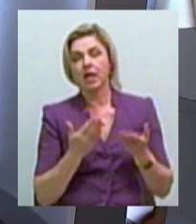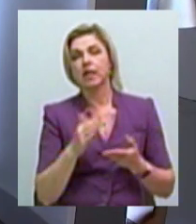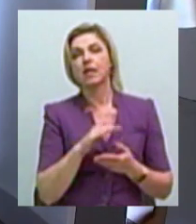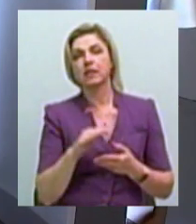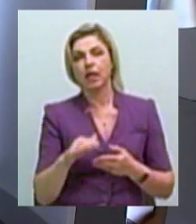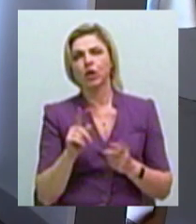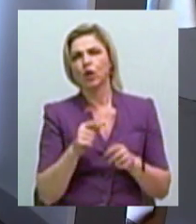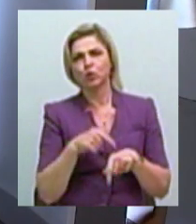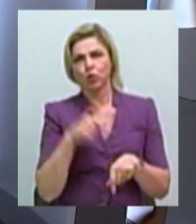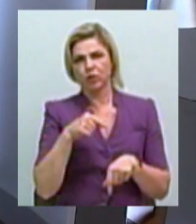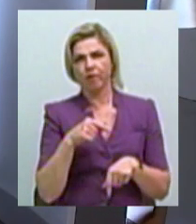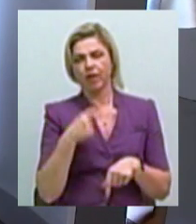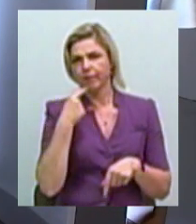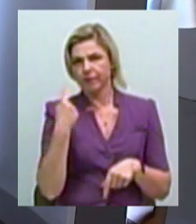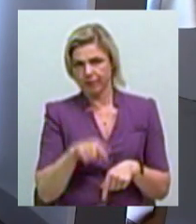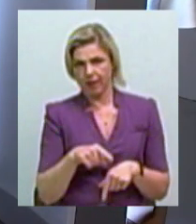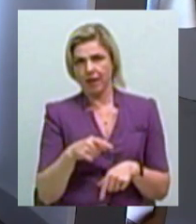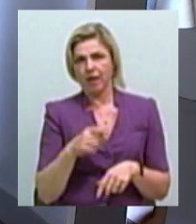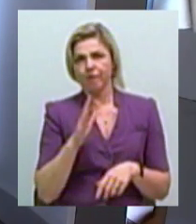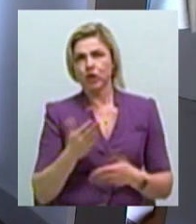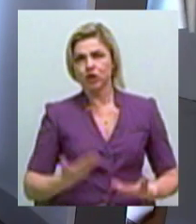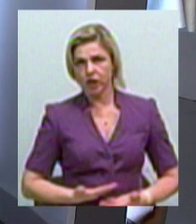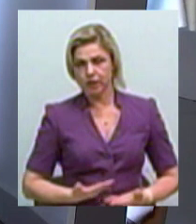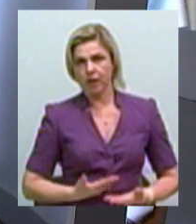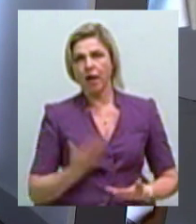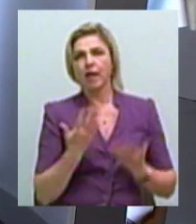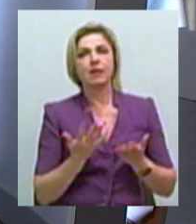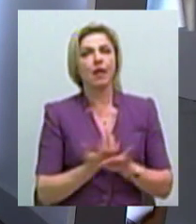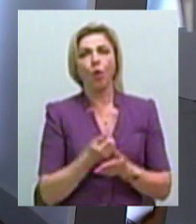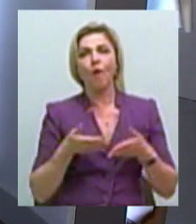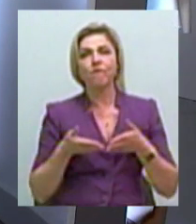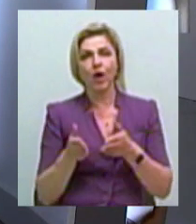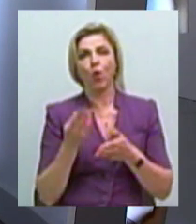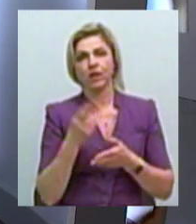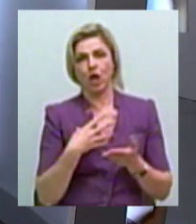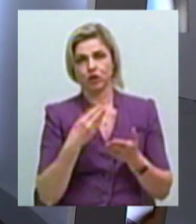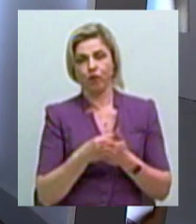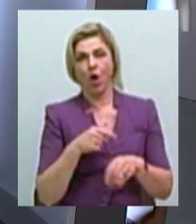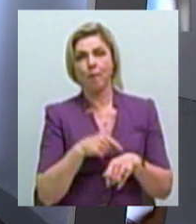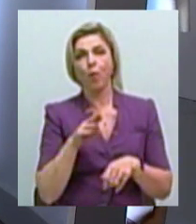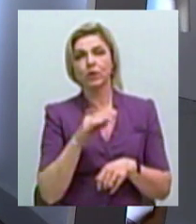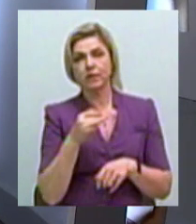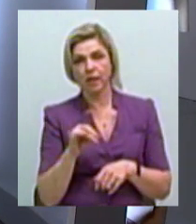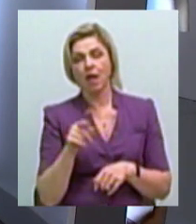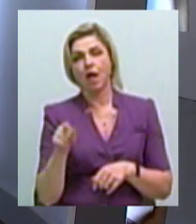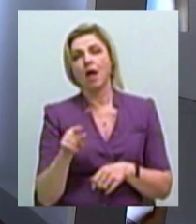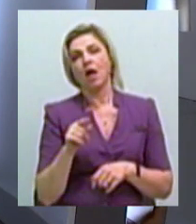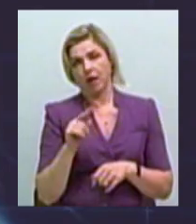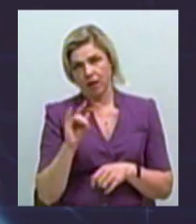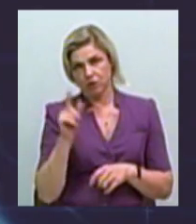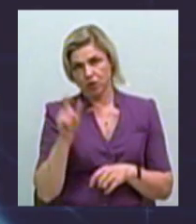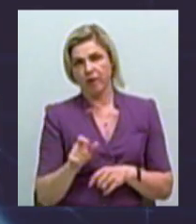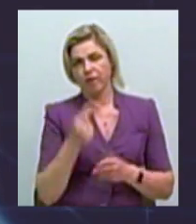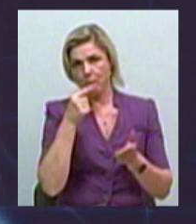відчуває дискомфорт у своєму житті, якщо вона не знаходить виходу для власних емоцій та почуттів, вона впадає в